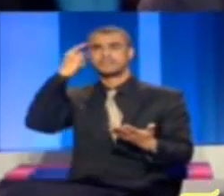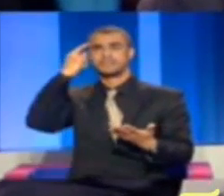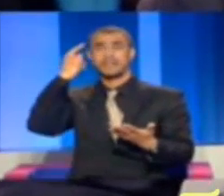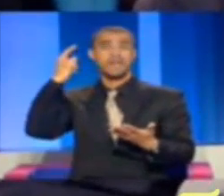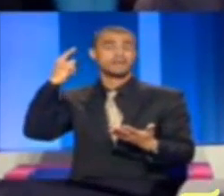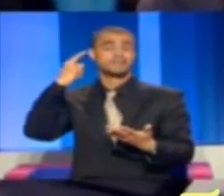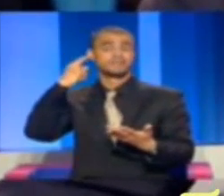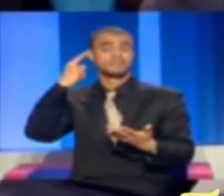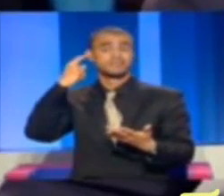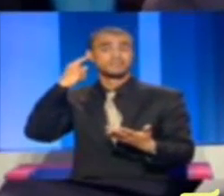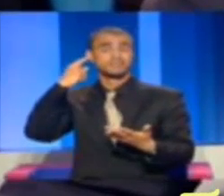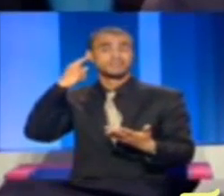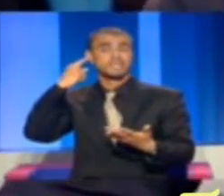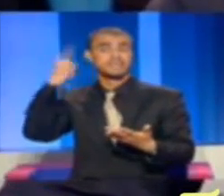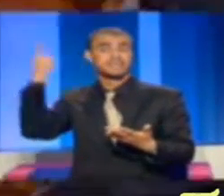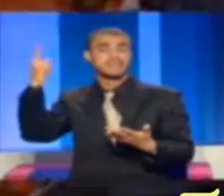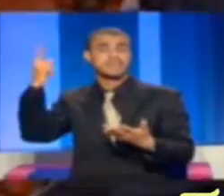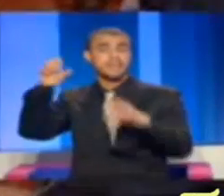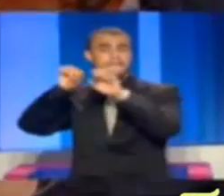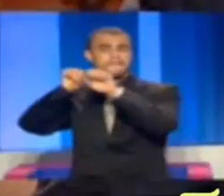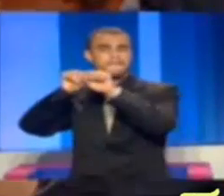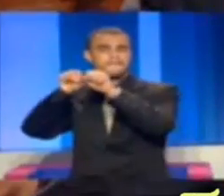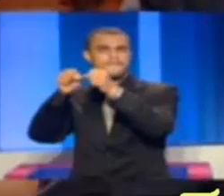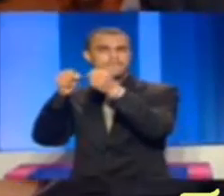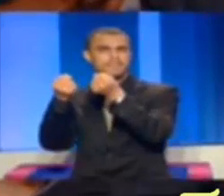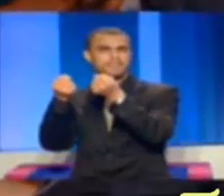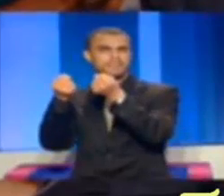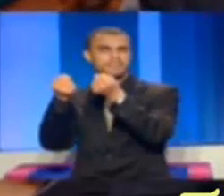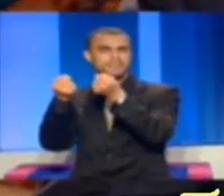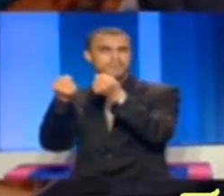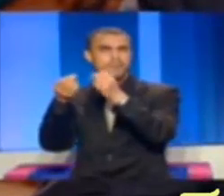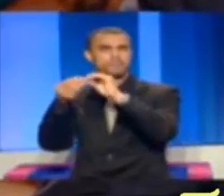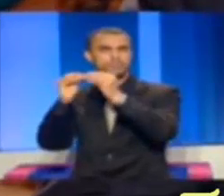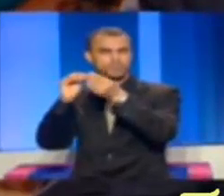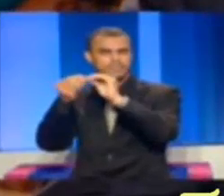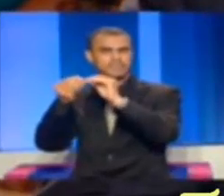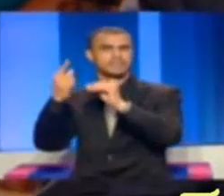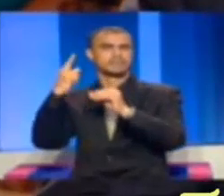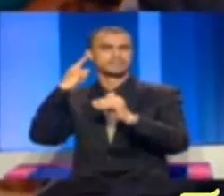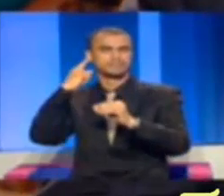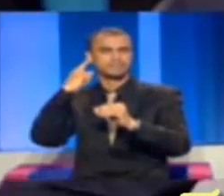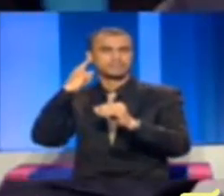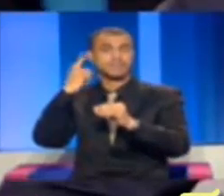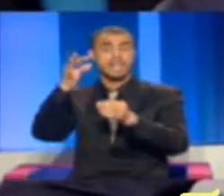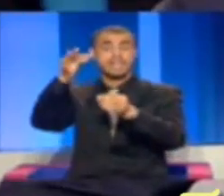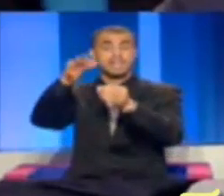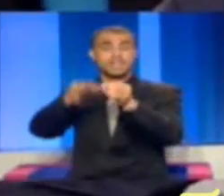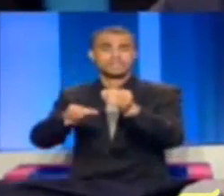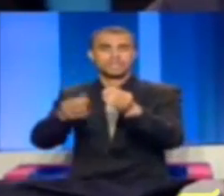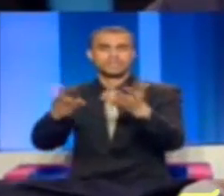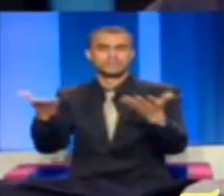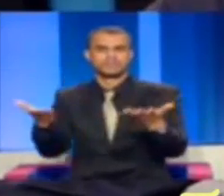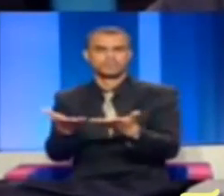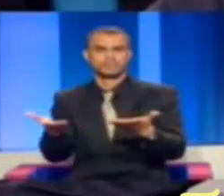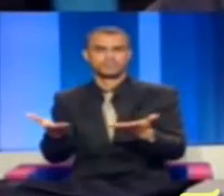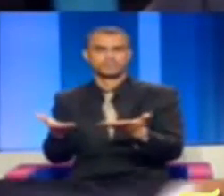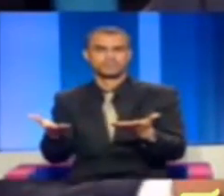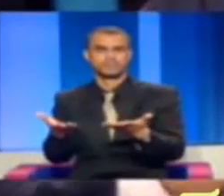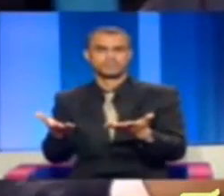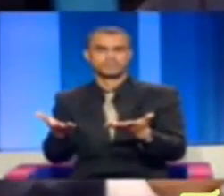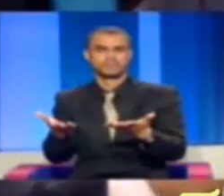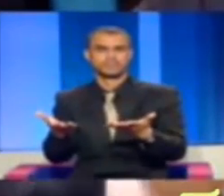ترتبط بواحد الخلل كاين في جهاز السمع. هذا الخلل في جهاز السمع نتائج ديالو هو يقدر